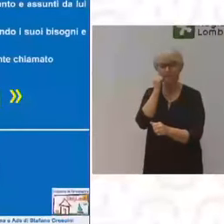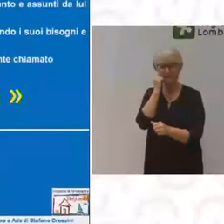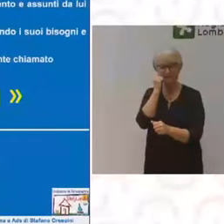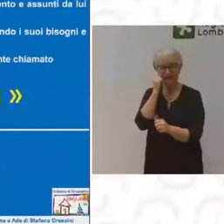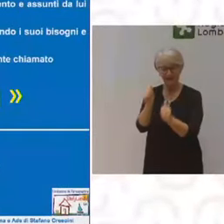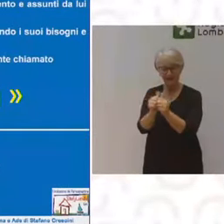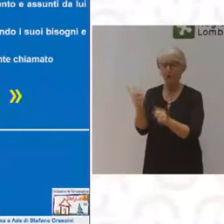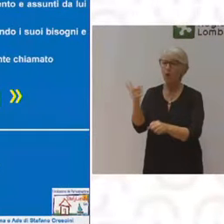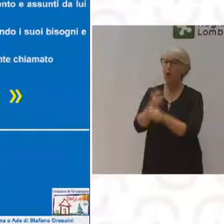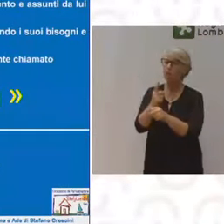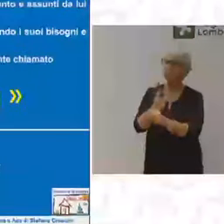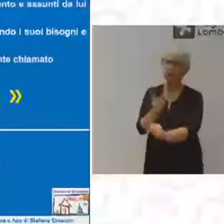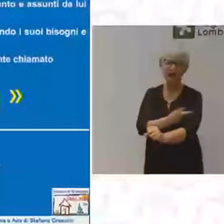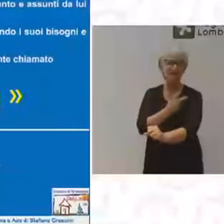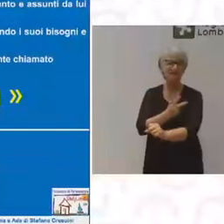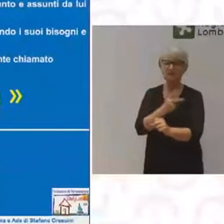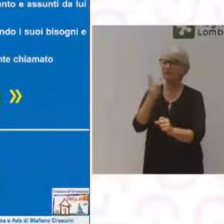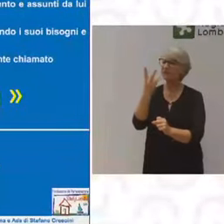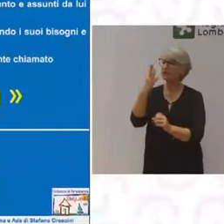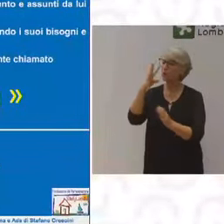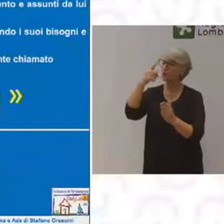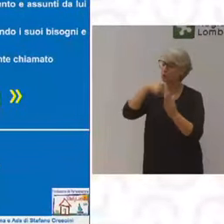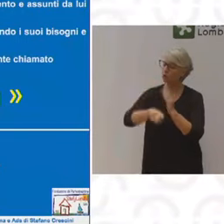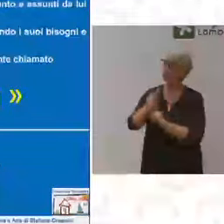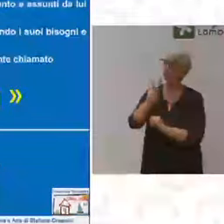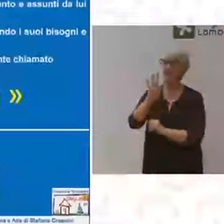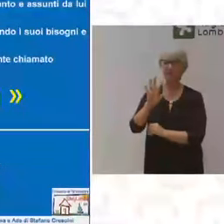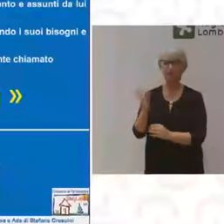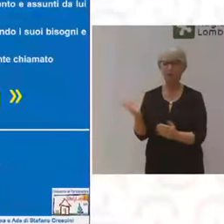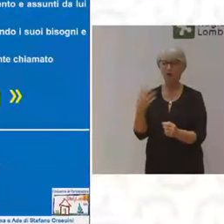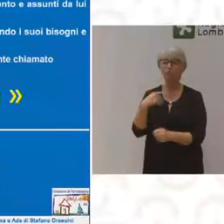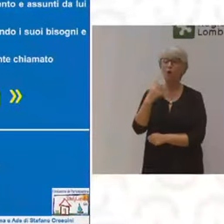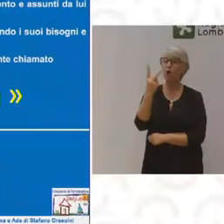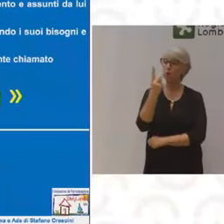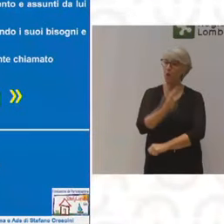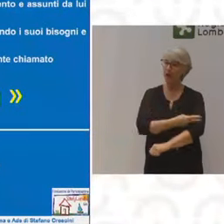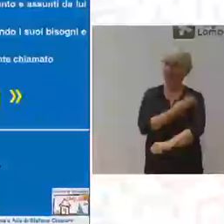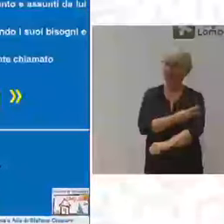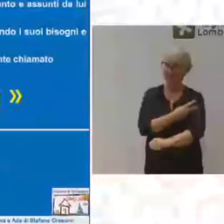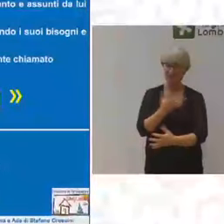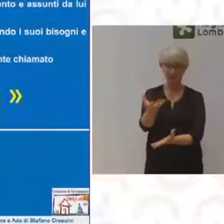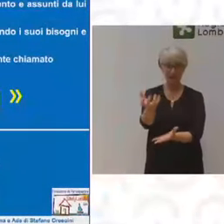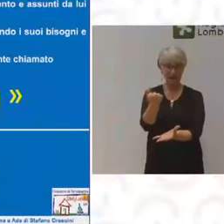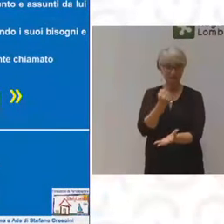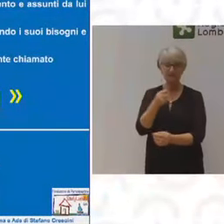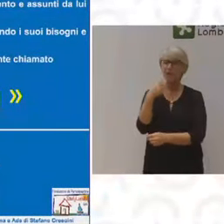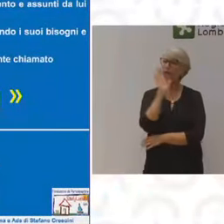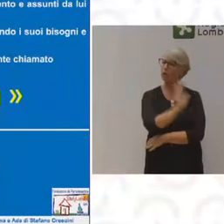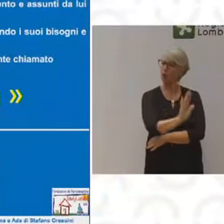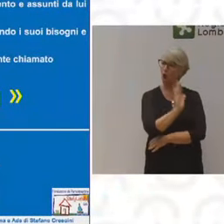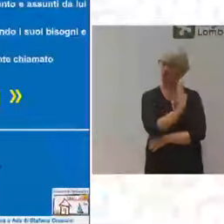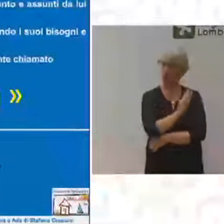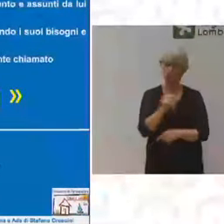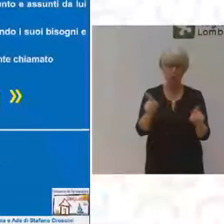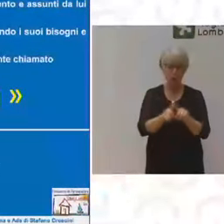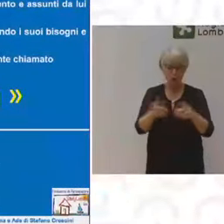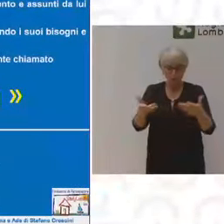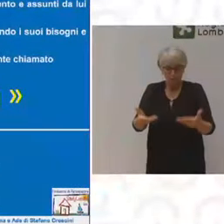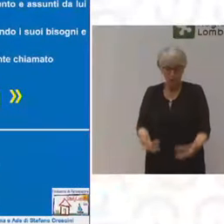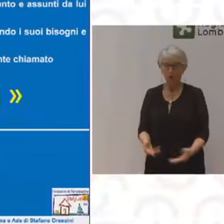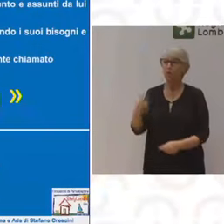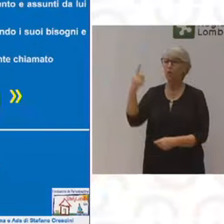Ha bisogno di assistenza H24 e aveva già 2 assistenti assunti personalmente da lui, come tutt'oggi.